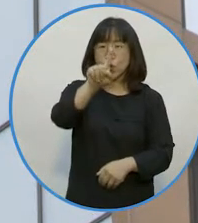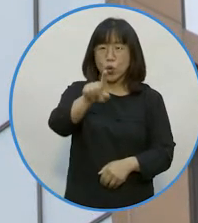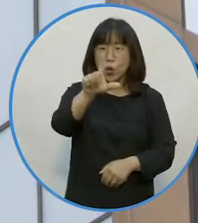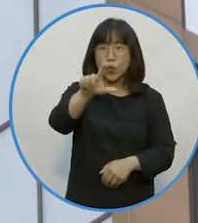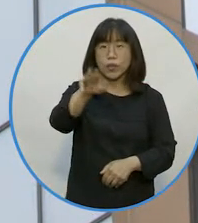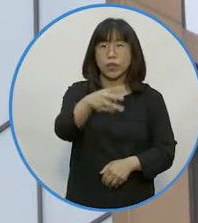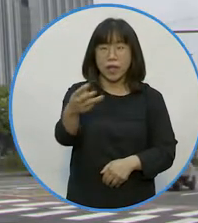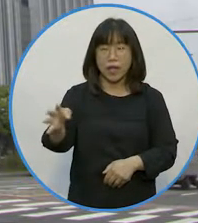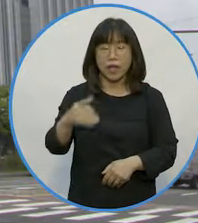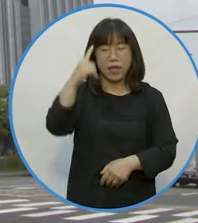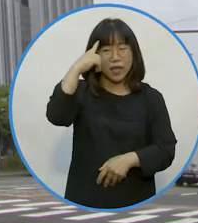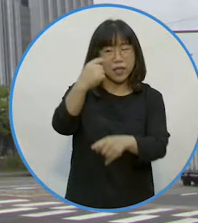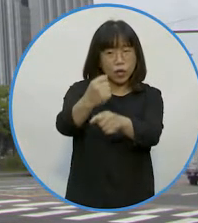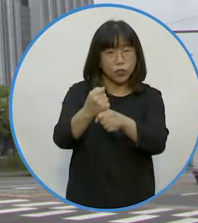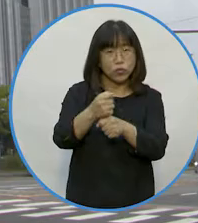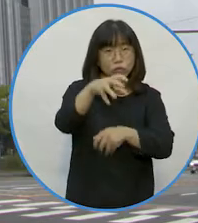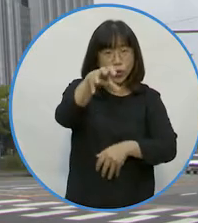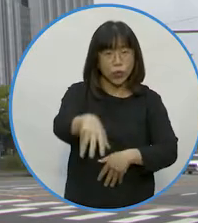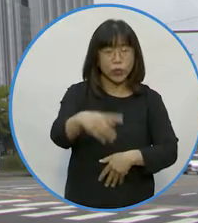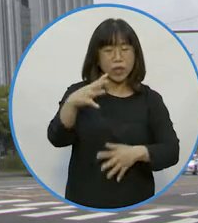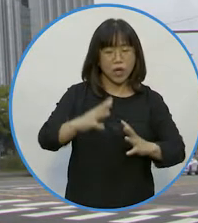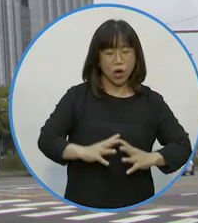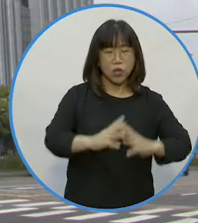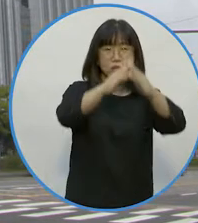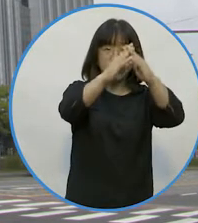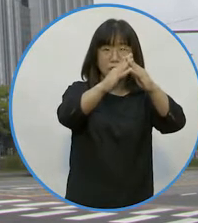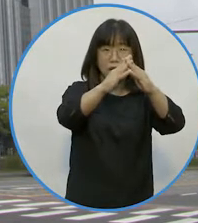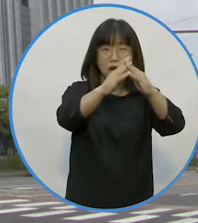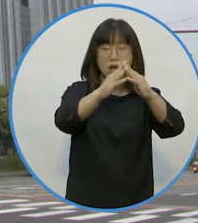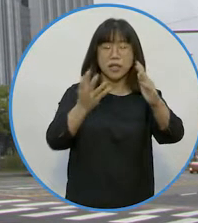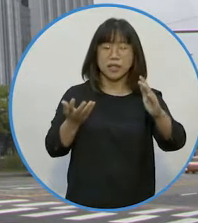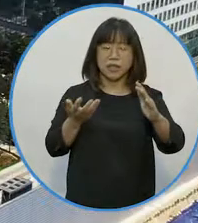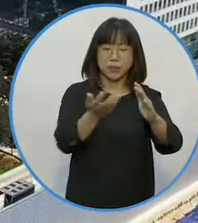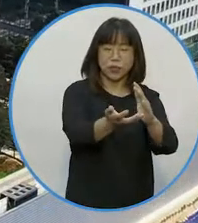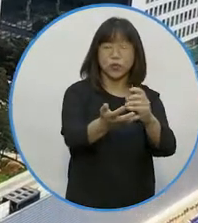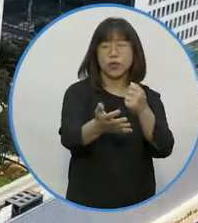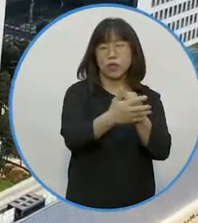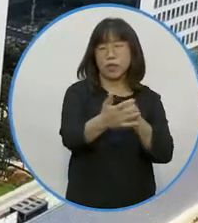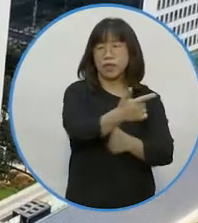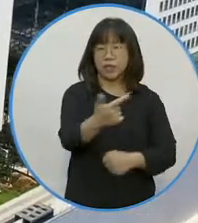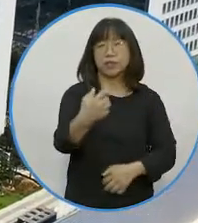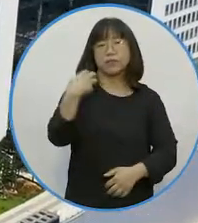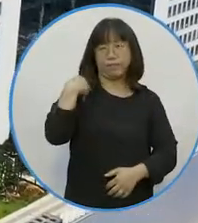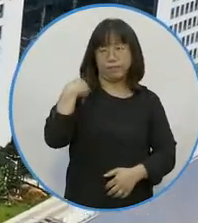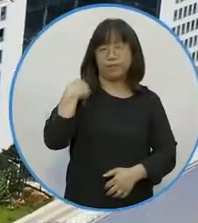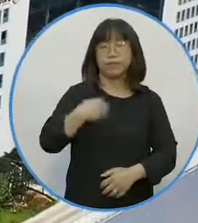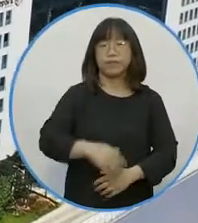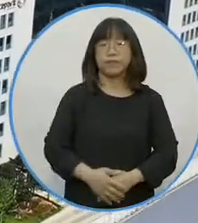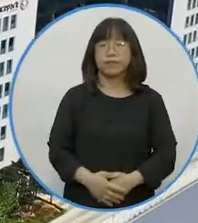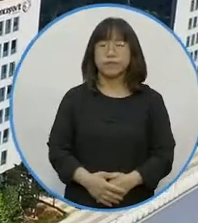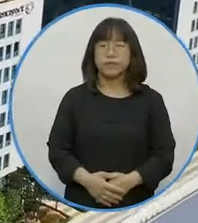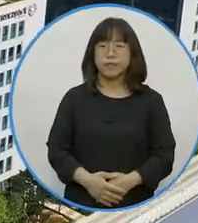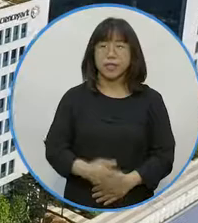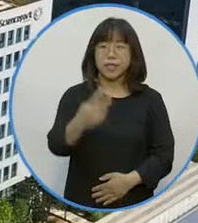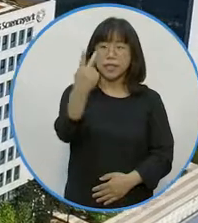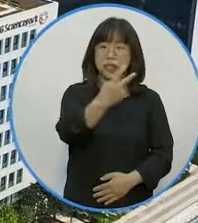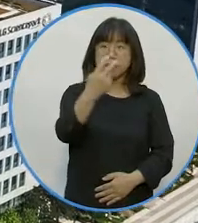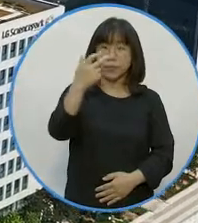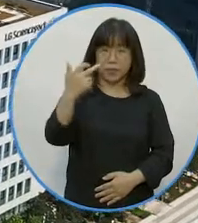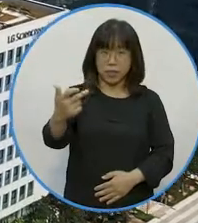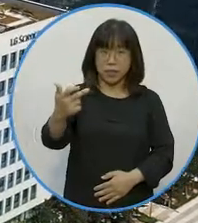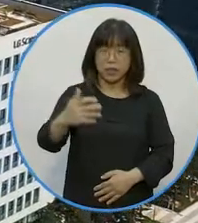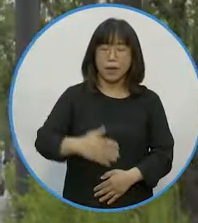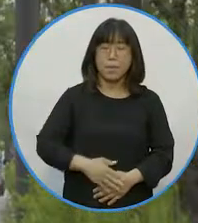못될 컨소시엄 등 대규모 연구 시설과 건설 업체 등이 입주한 부분이 큰 역할을 차지했습니다